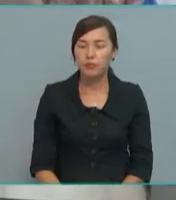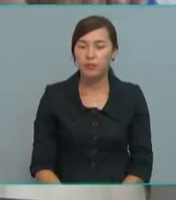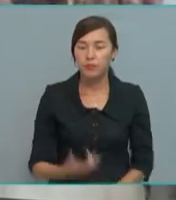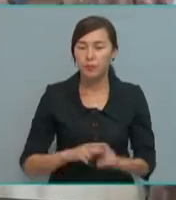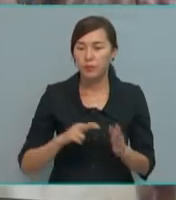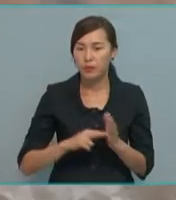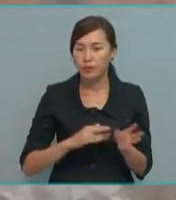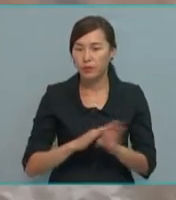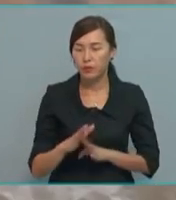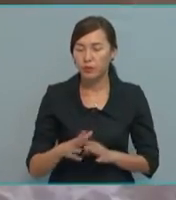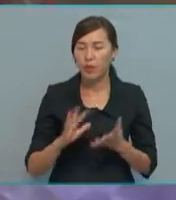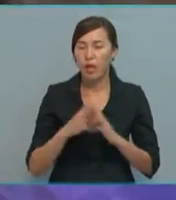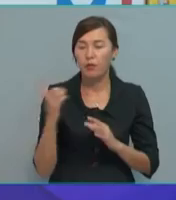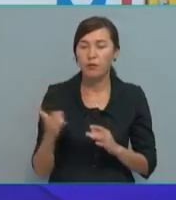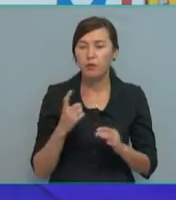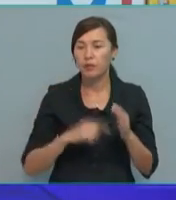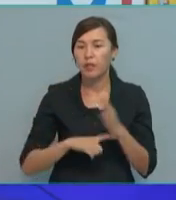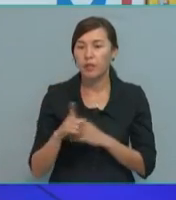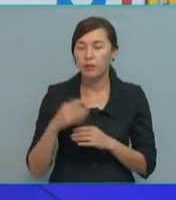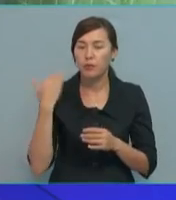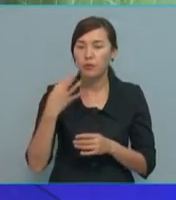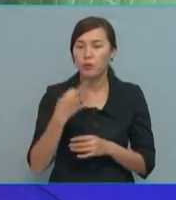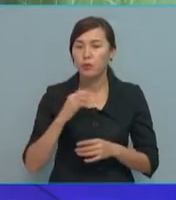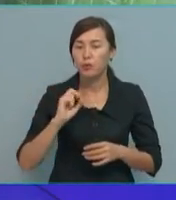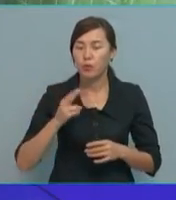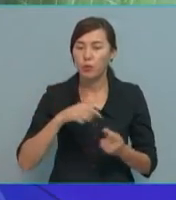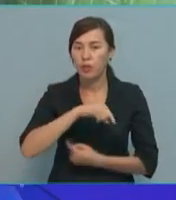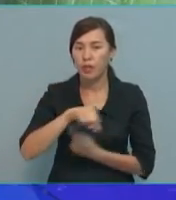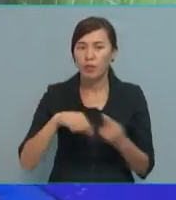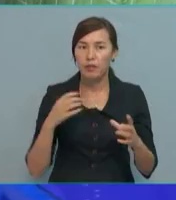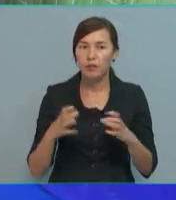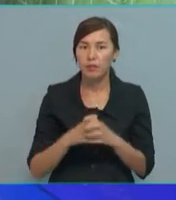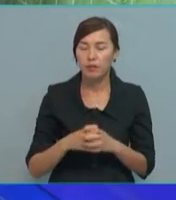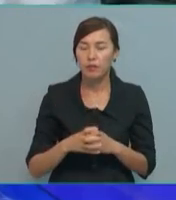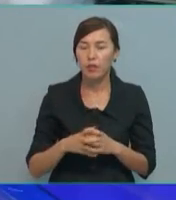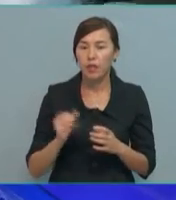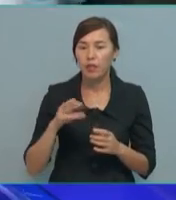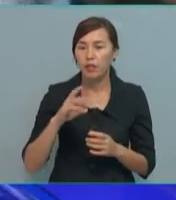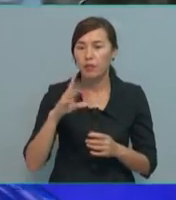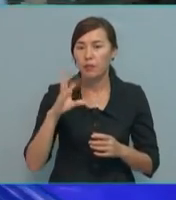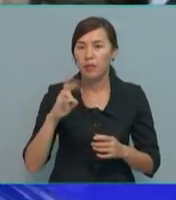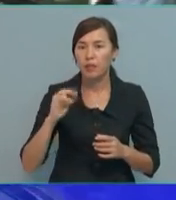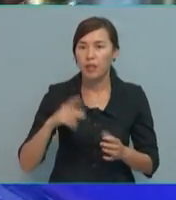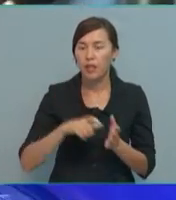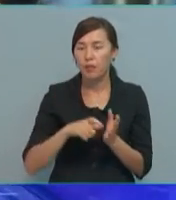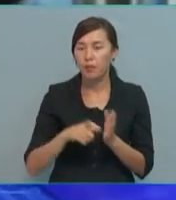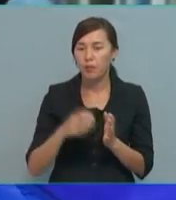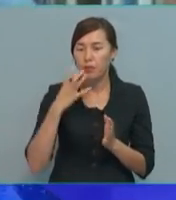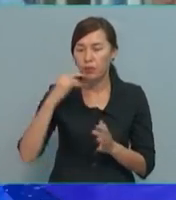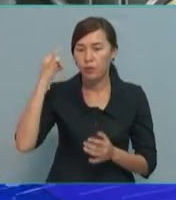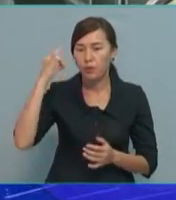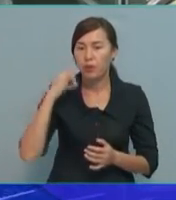Бұл жобаның жүзеге асуына ауыл шаруашылығы басқармасы Түркістан әлеуметтік кәсіпкерлік корпорациясы, Атамекен ұлттық кәсіпкерлік палатасы,